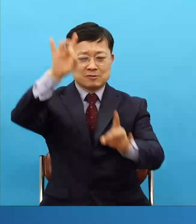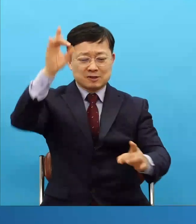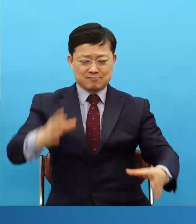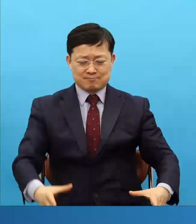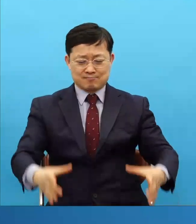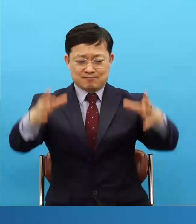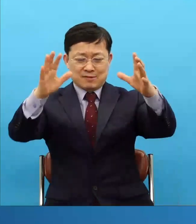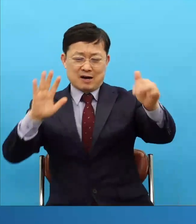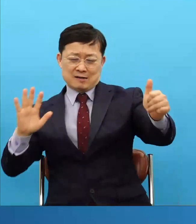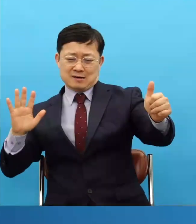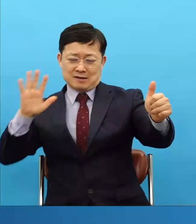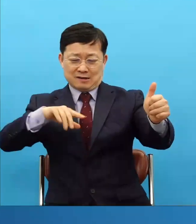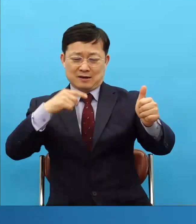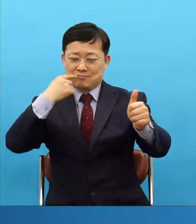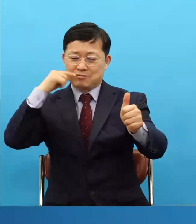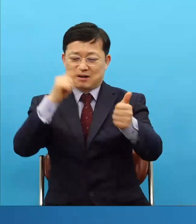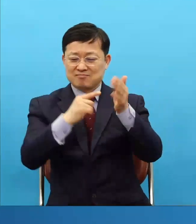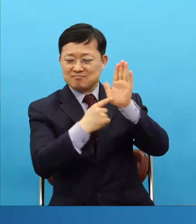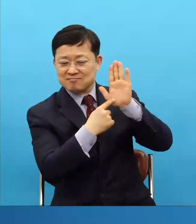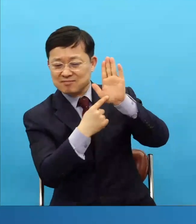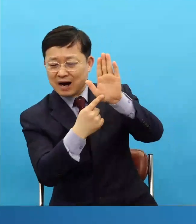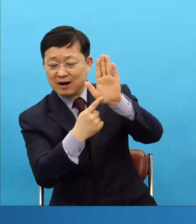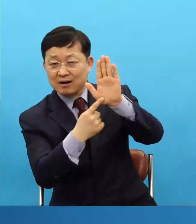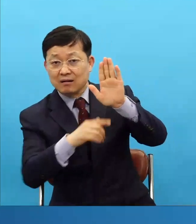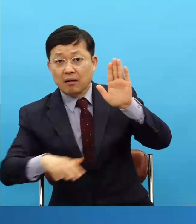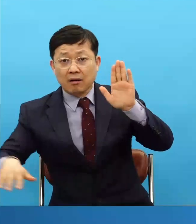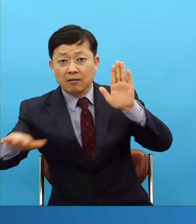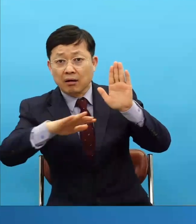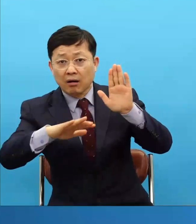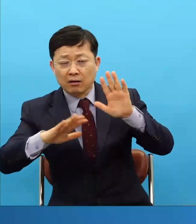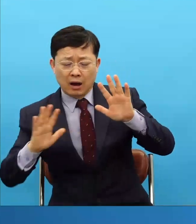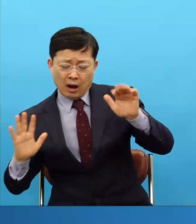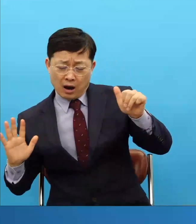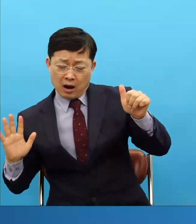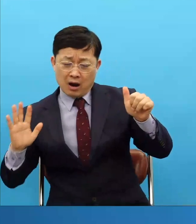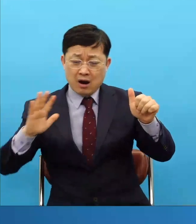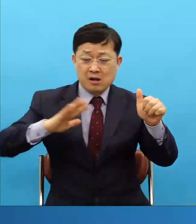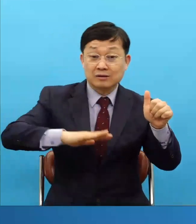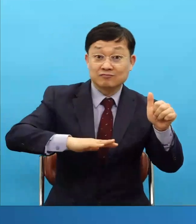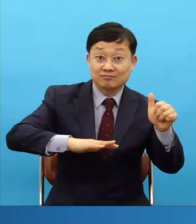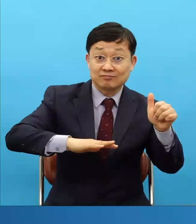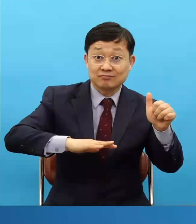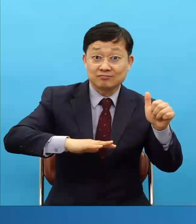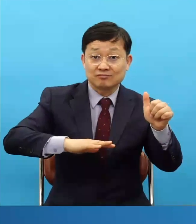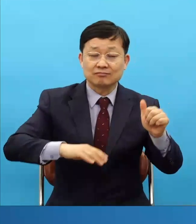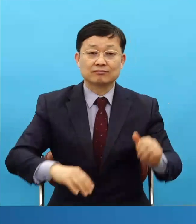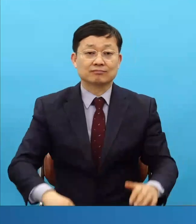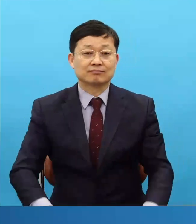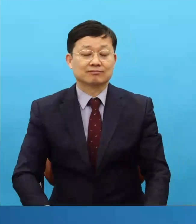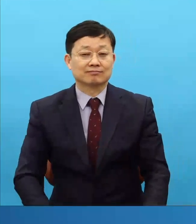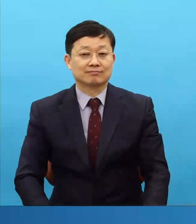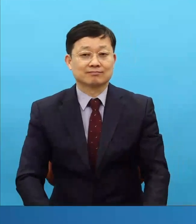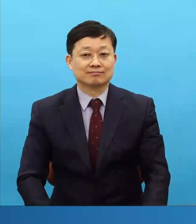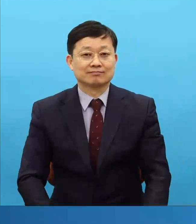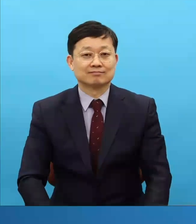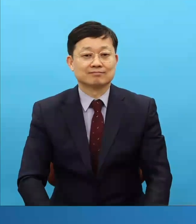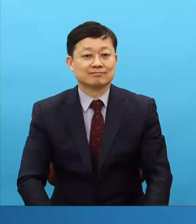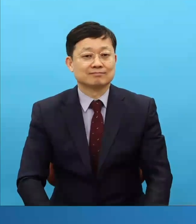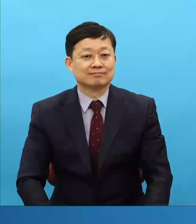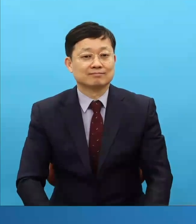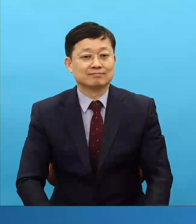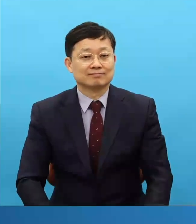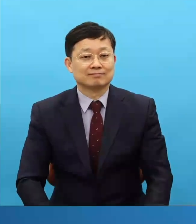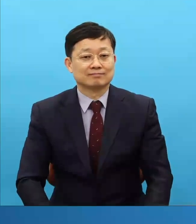politically, the king has gathered all the people together and tells them to bow down. It's not an easy thing to define. 그렇게 하면 어떻게 됩니까? Then what should you do? 그게 중요한 게 아닙니다. That wasn't what was